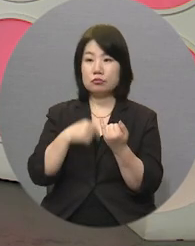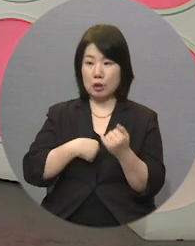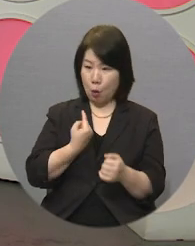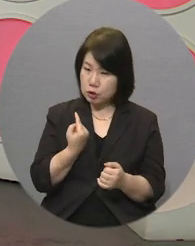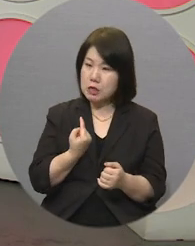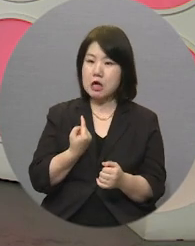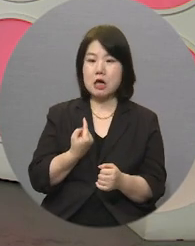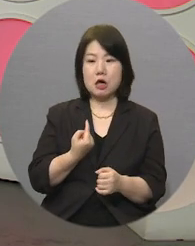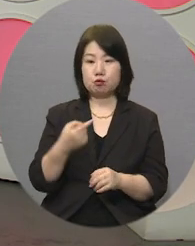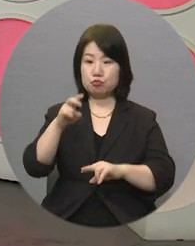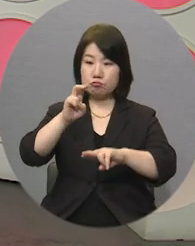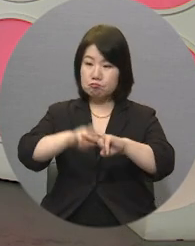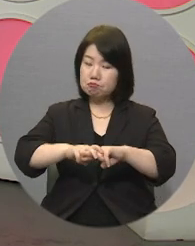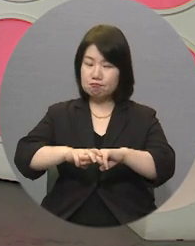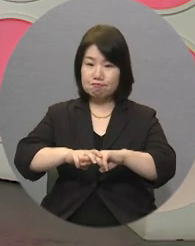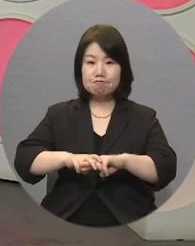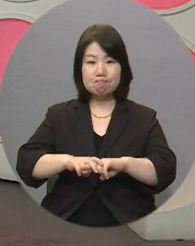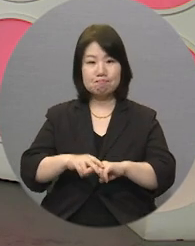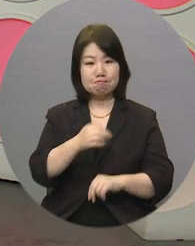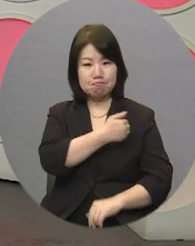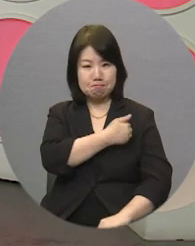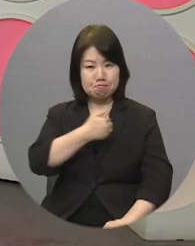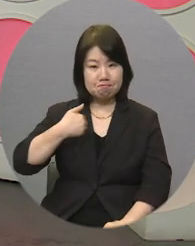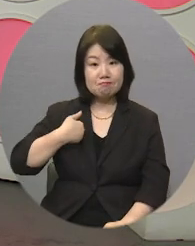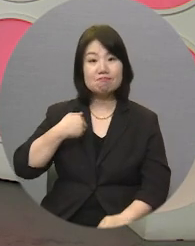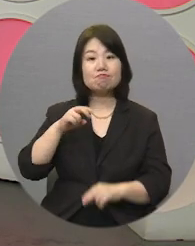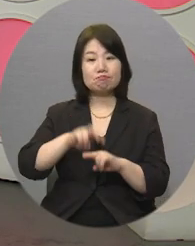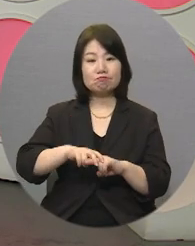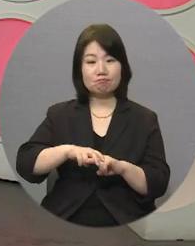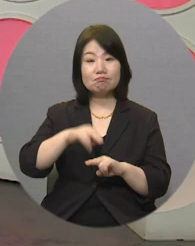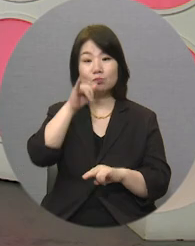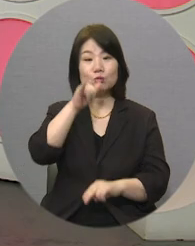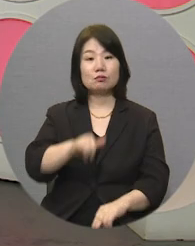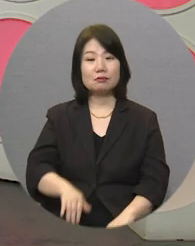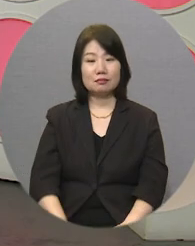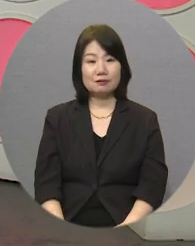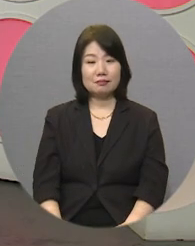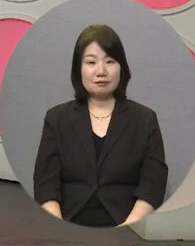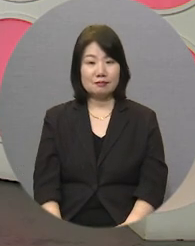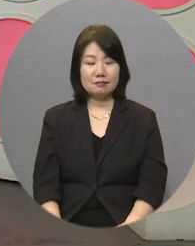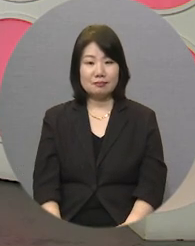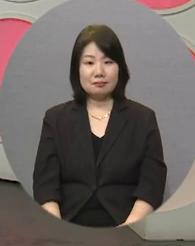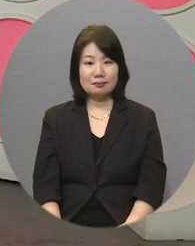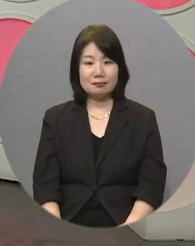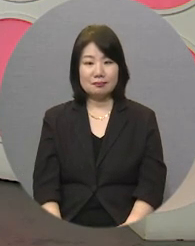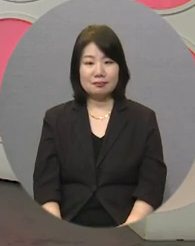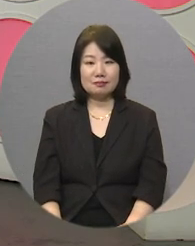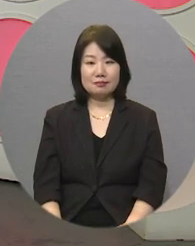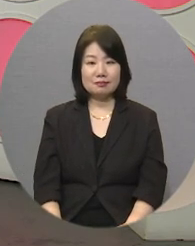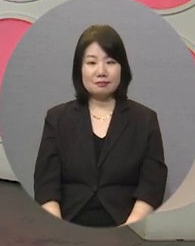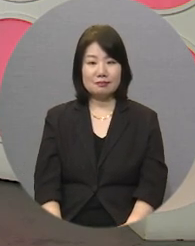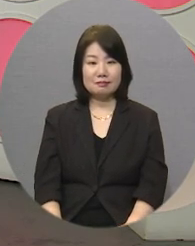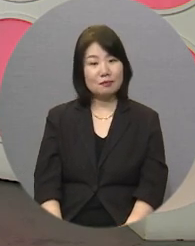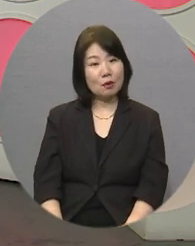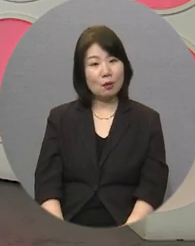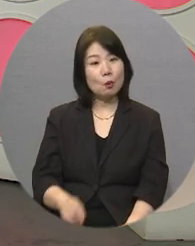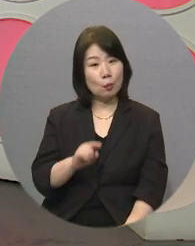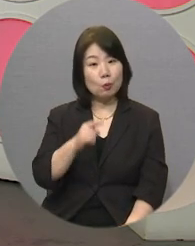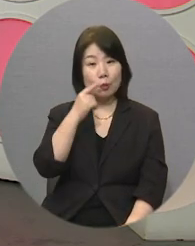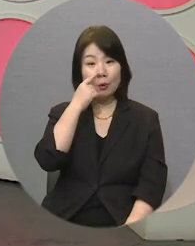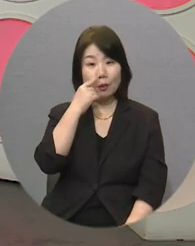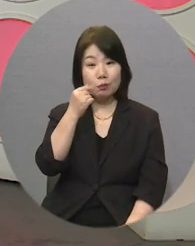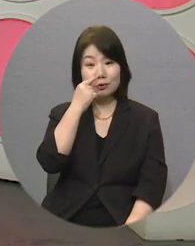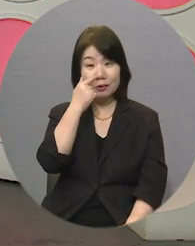차라리 나는 내 나 혼자 한다. 그렇죠. 그런 경우도 많이 있는 것 같아요. 그렇죠. 그런 어머니